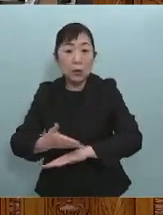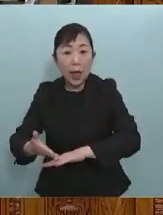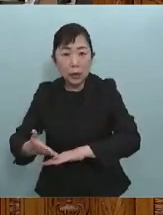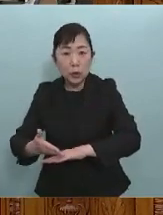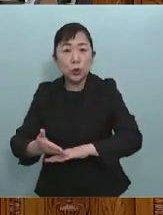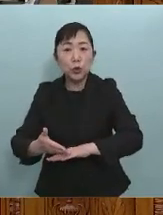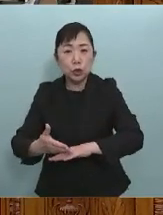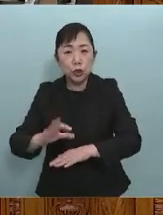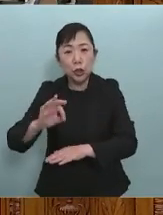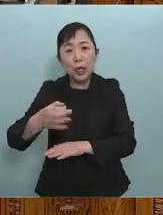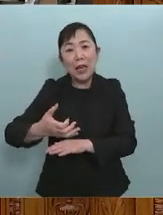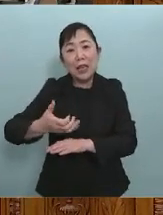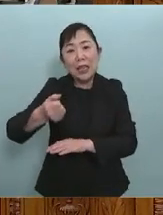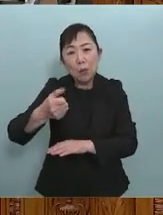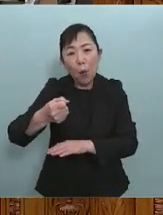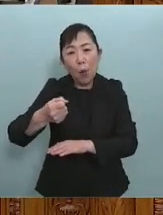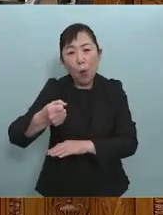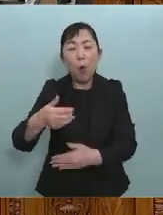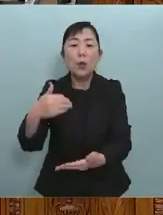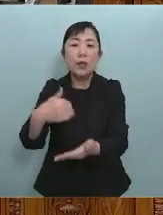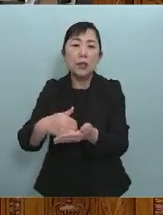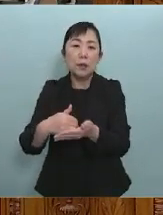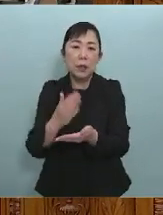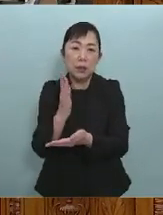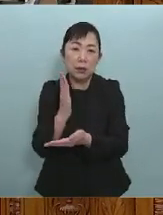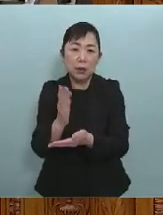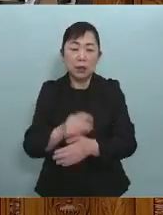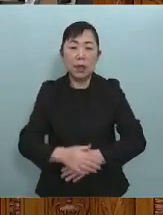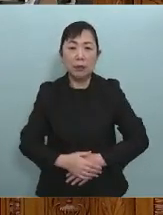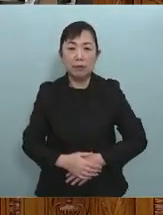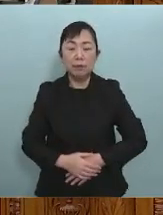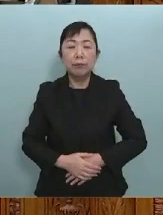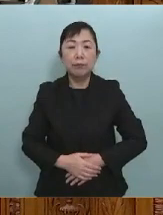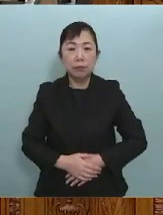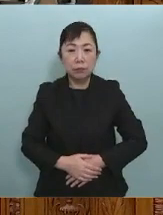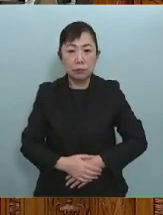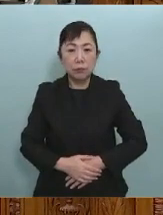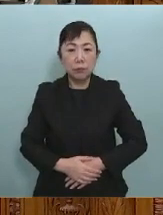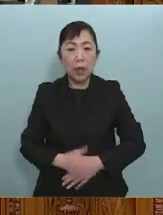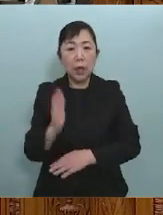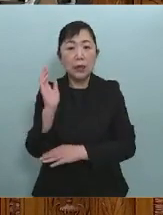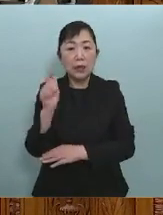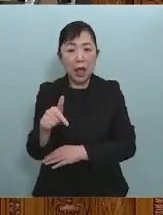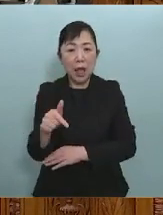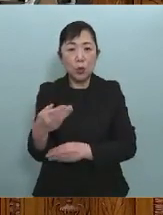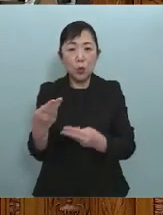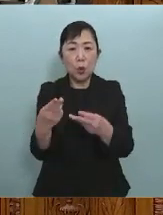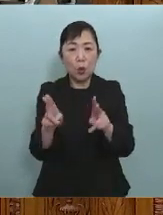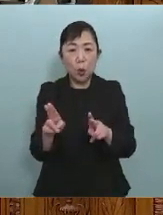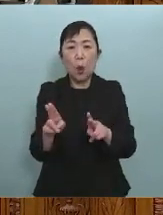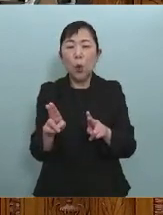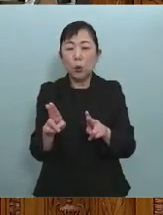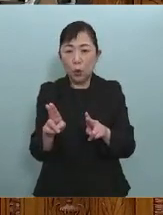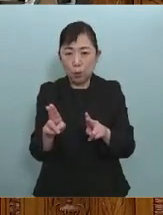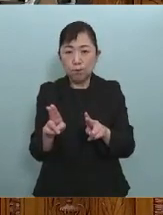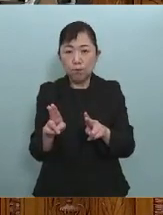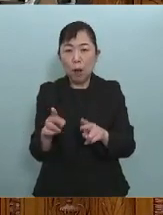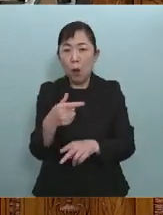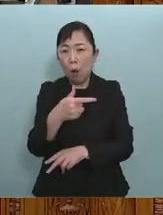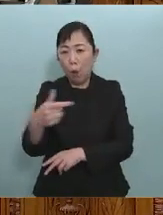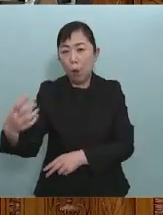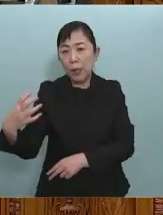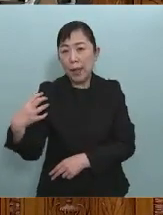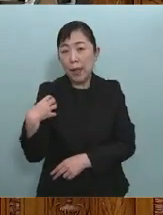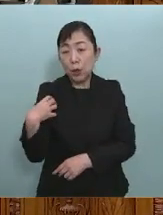規模をご説明くださいそれが少なくとも政府与党の重大な役割と